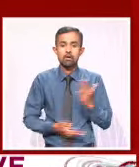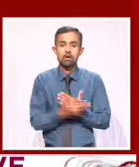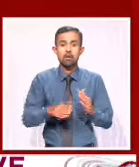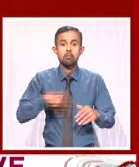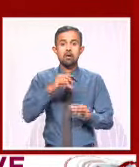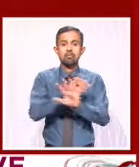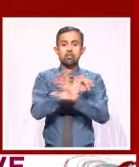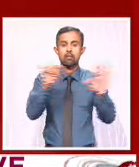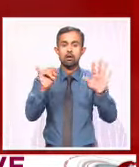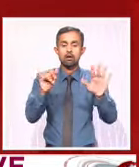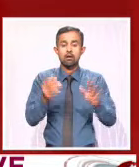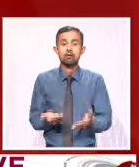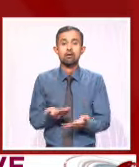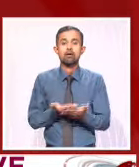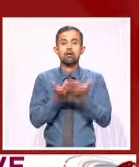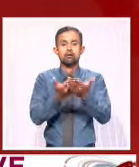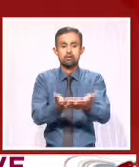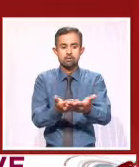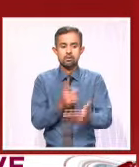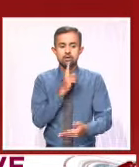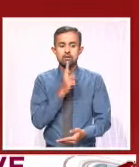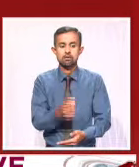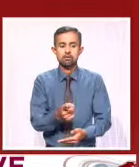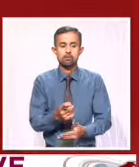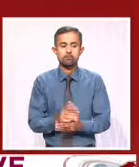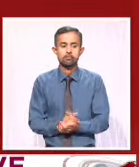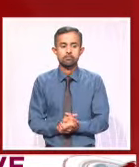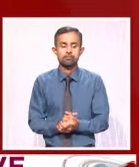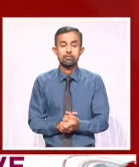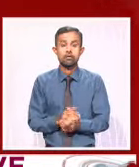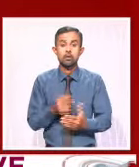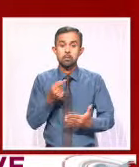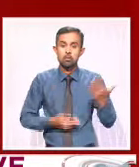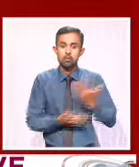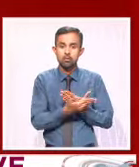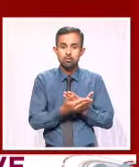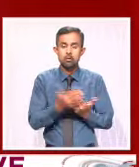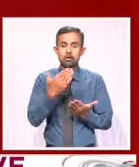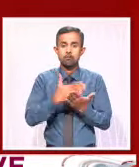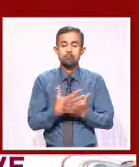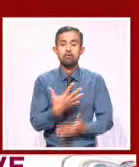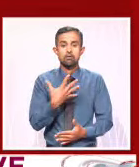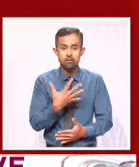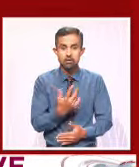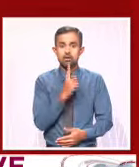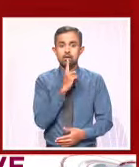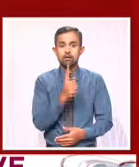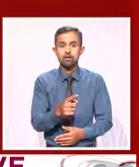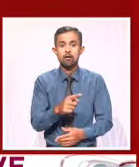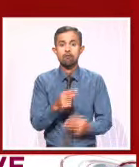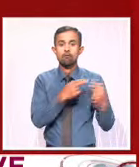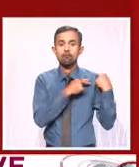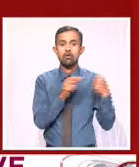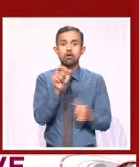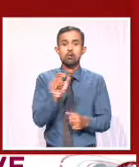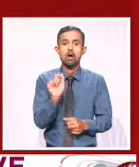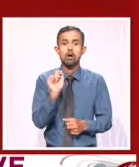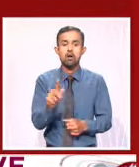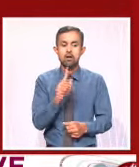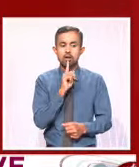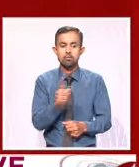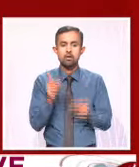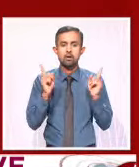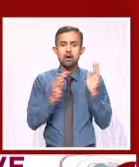ලබන 16 වෙනිදා ඉදිරිපත් කරන ලෙසද නියෝග කළා. එදින මෙම වෙත්සම් සම්බන්ධයෙන් කරුණු දක්වන ලෙස දන්වා එහි වගඋත්තරකරුවන් වශයෙන් නම් කර